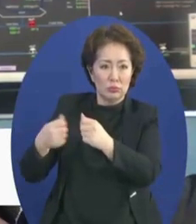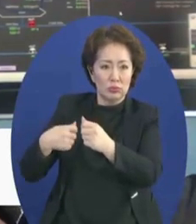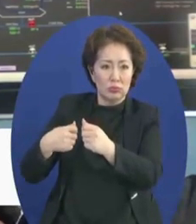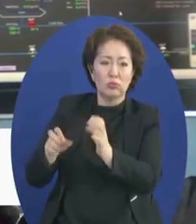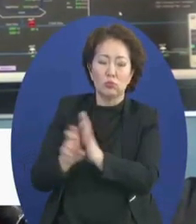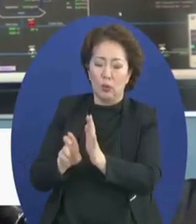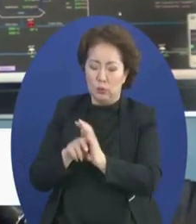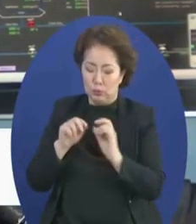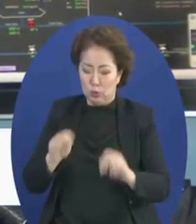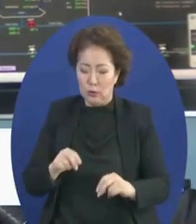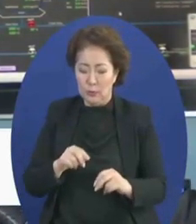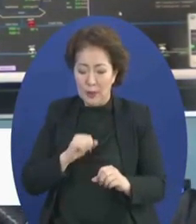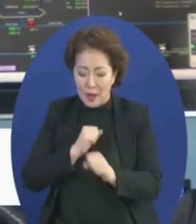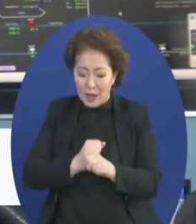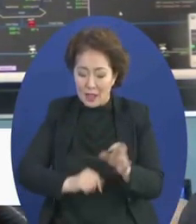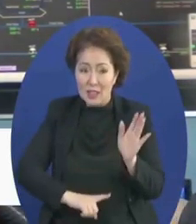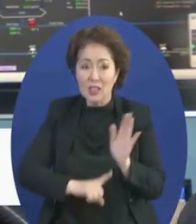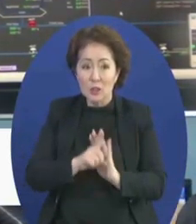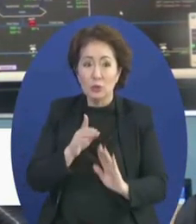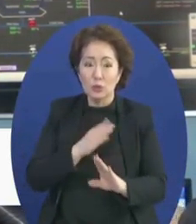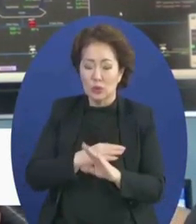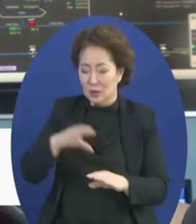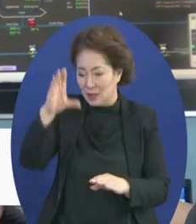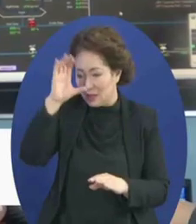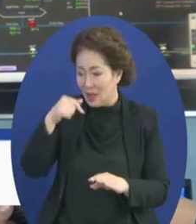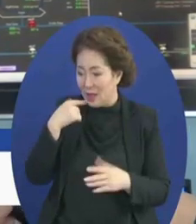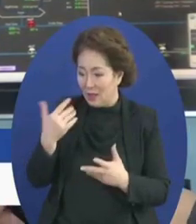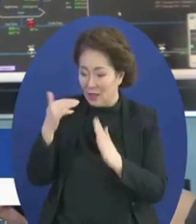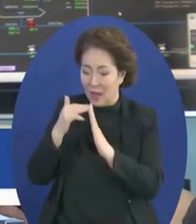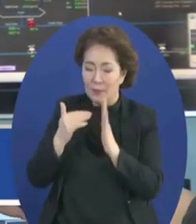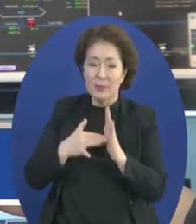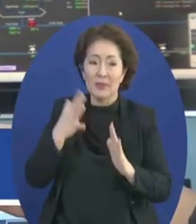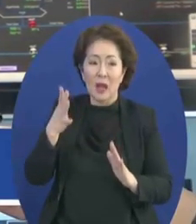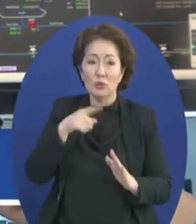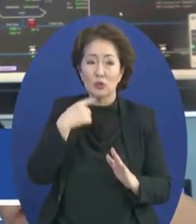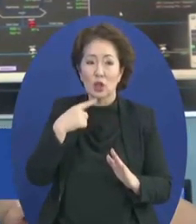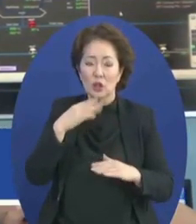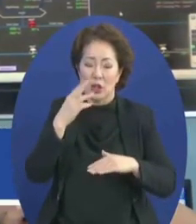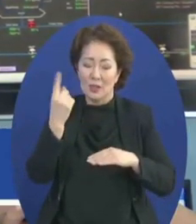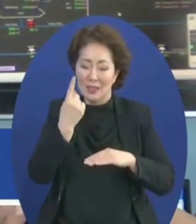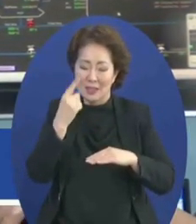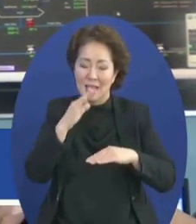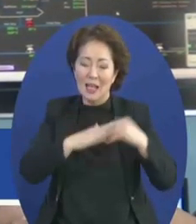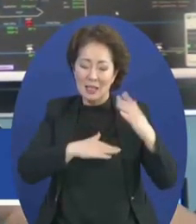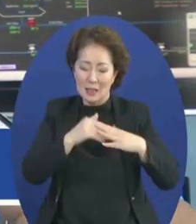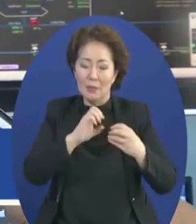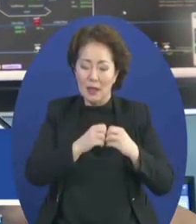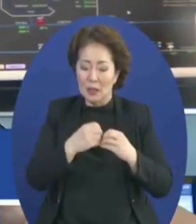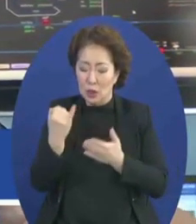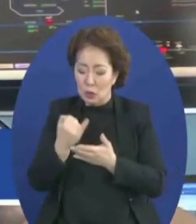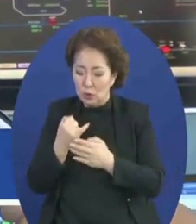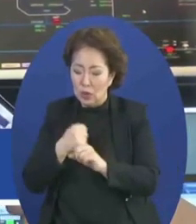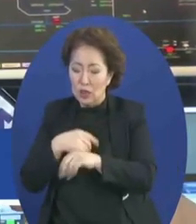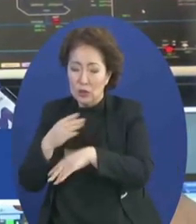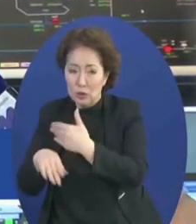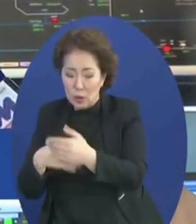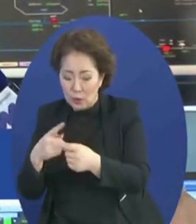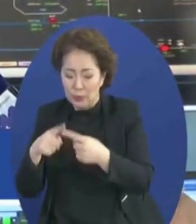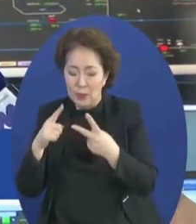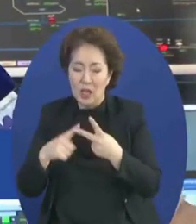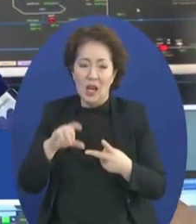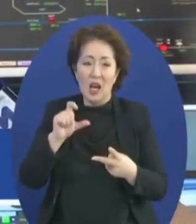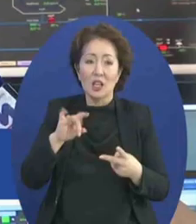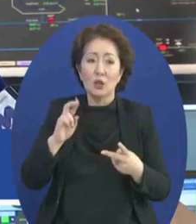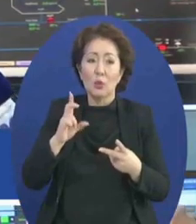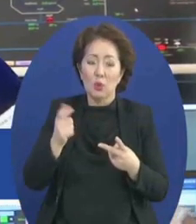Эхлүүлсэн ажлуудаа бид дууссан. Сая одоо сайд ярьж байна. Бид 5 толгойн цахилгаан станцыг барьна. Ажил нь эхлээд зураг төслийн ажлууд явж байна. Эрдэнэ бүрэнгийн усан цахилгаан станцын